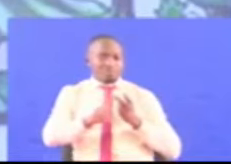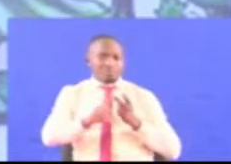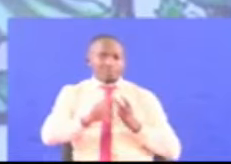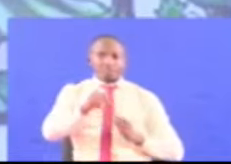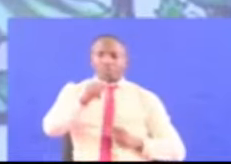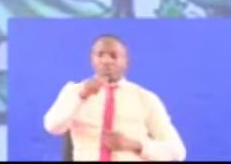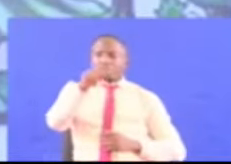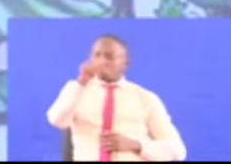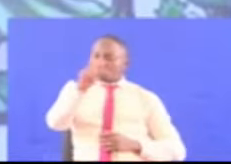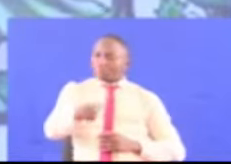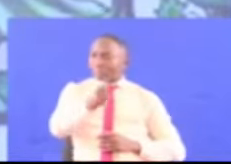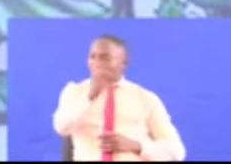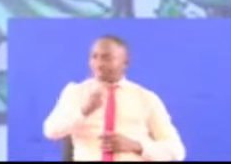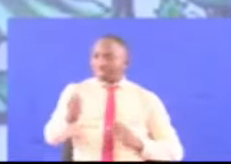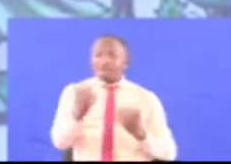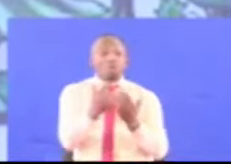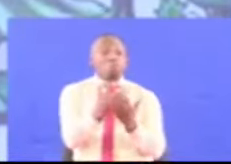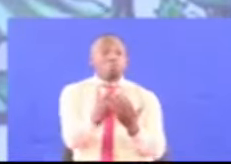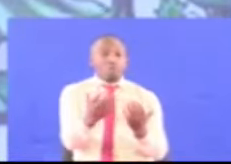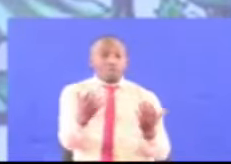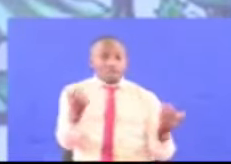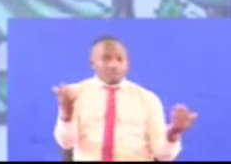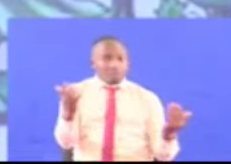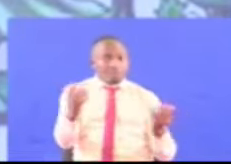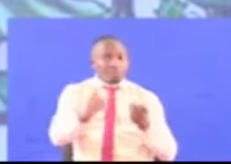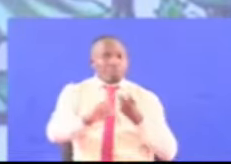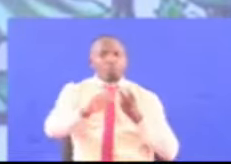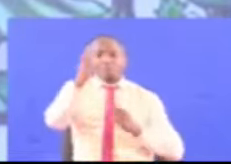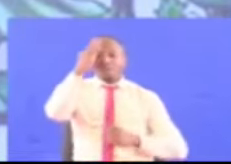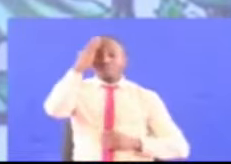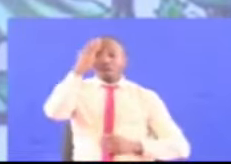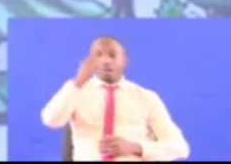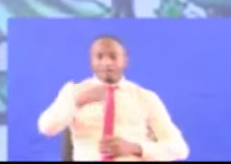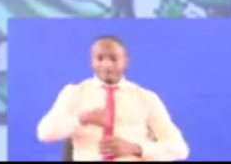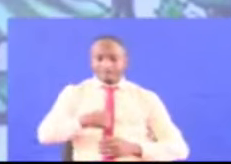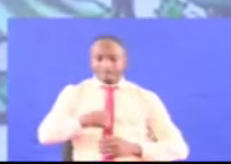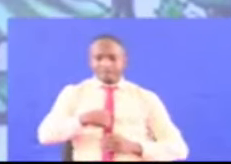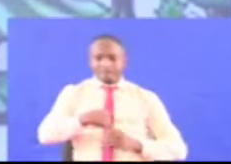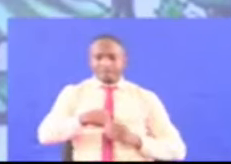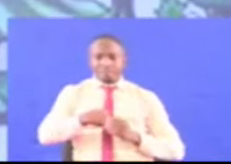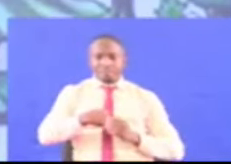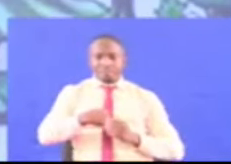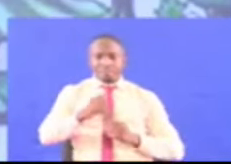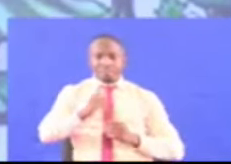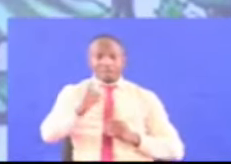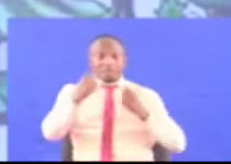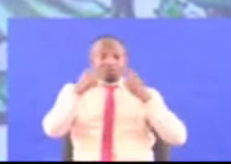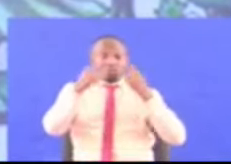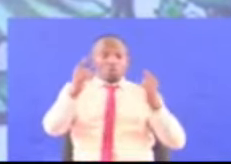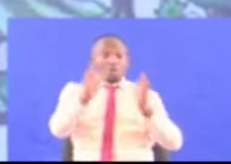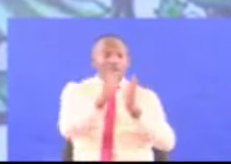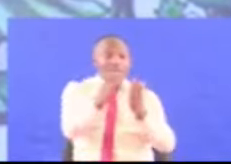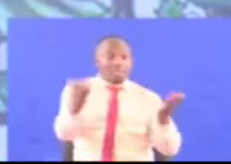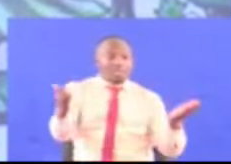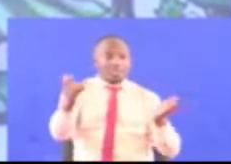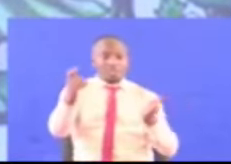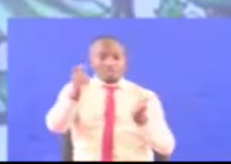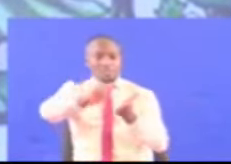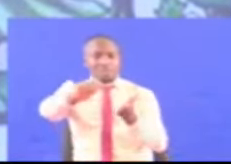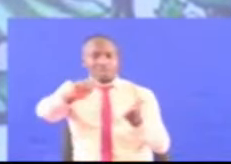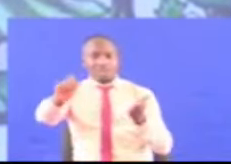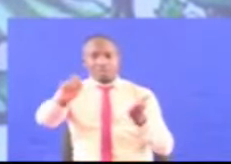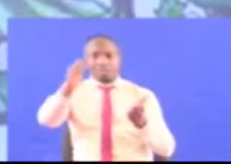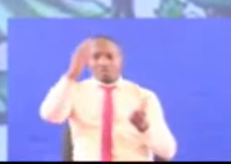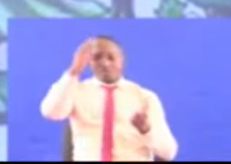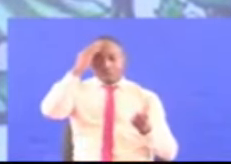Lakini watu wa Tanzania wengi wamenifahamu kama hivyo, wameona gazeti limeandika, wamenifahamu